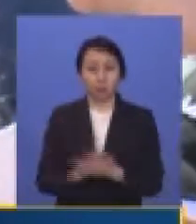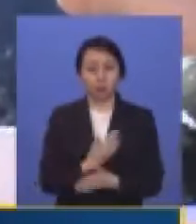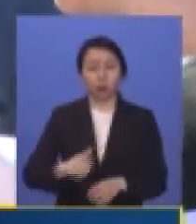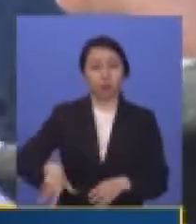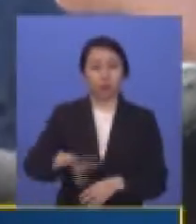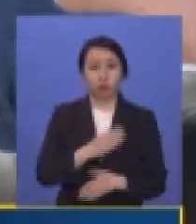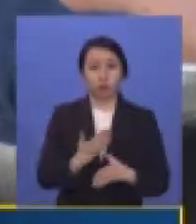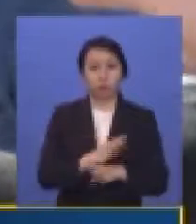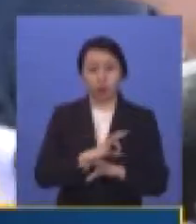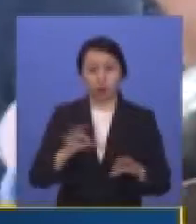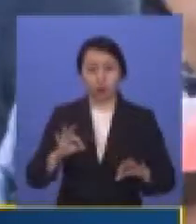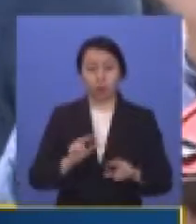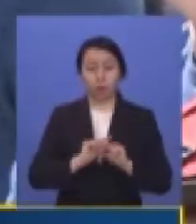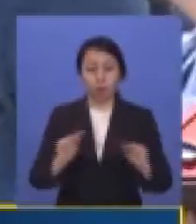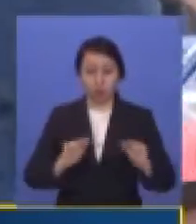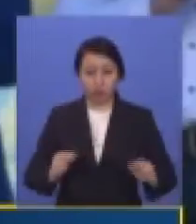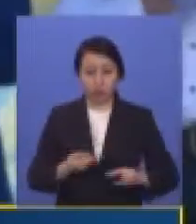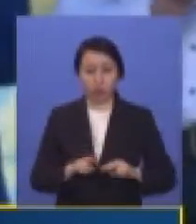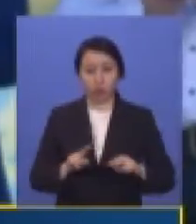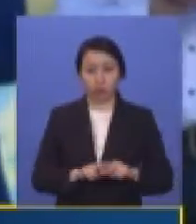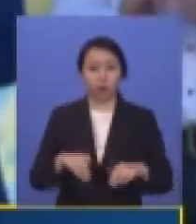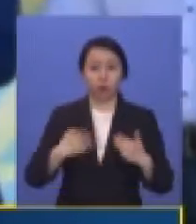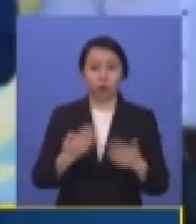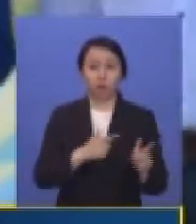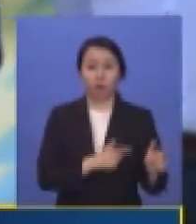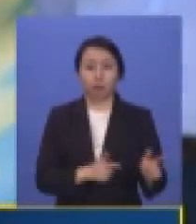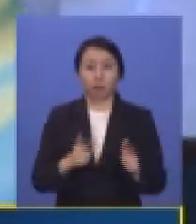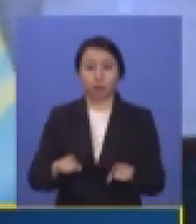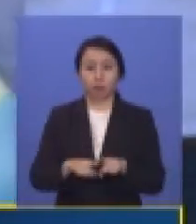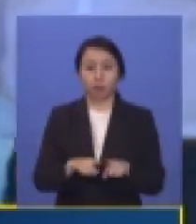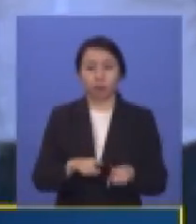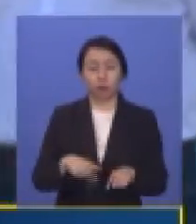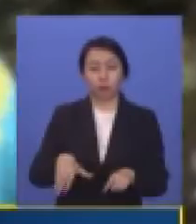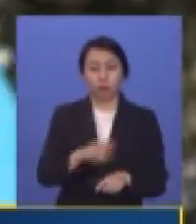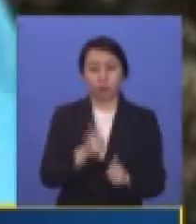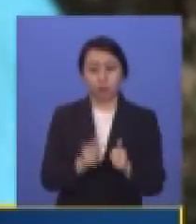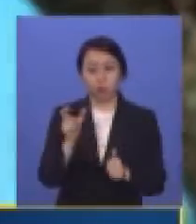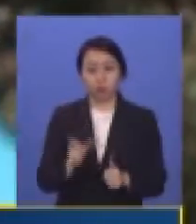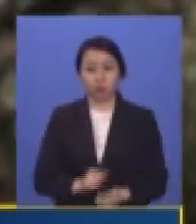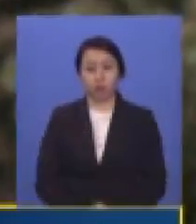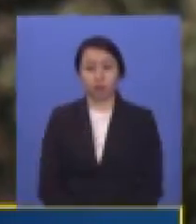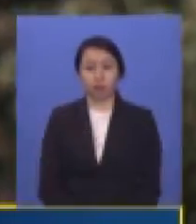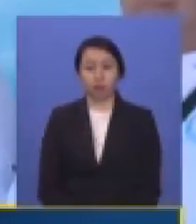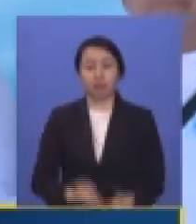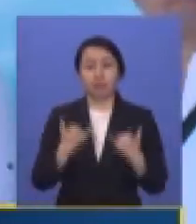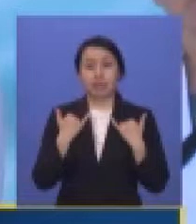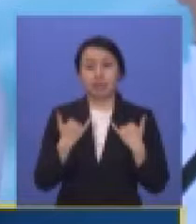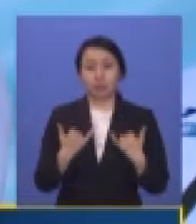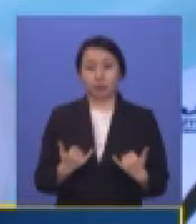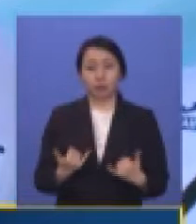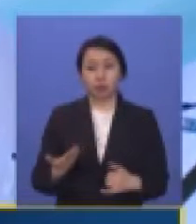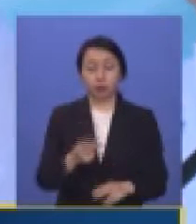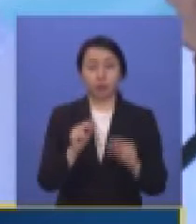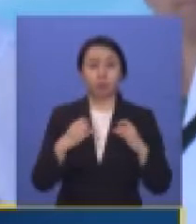Все благодаря хорошим наставникам, которые круглые сутки уделяют подготовке. Так считает абсолютно каждый спортсмен. И сегодня